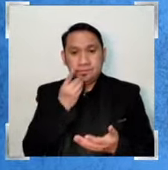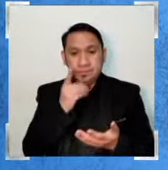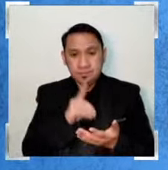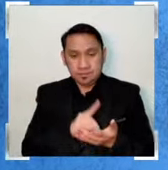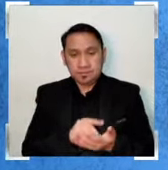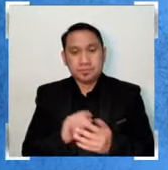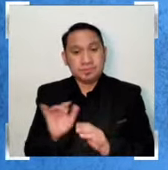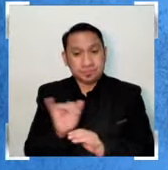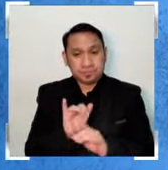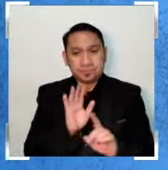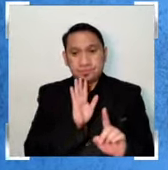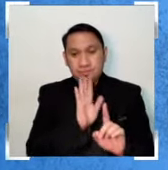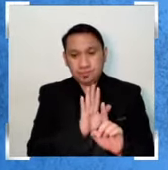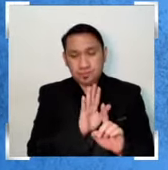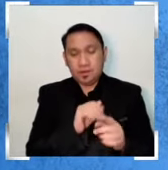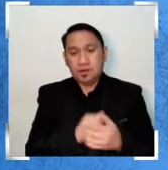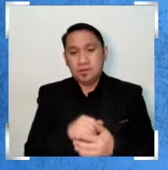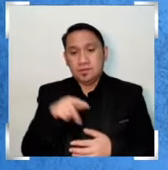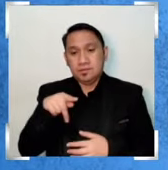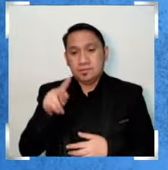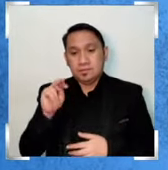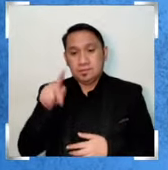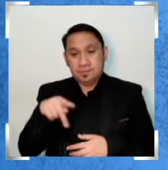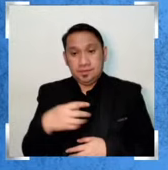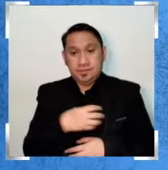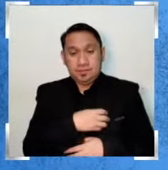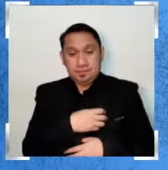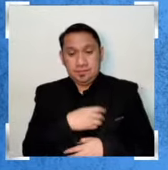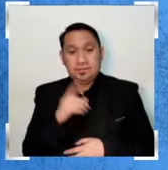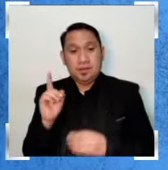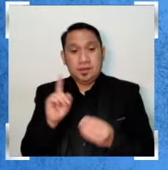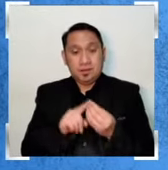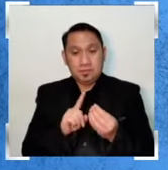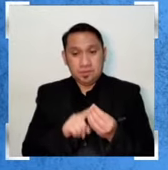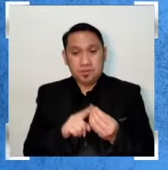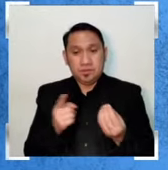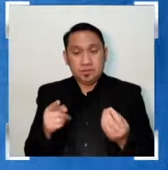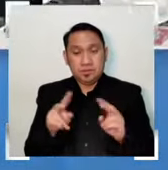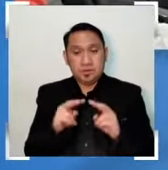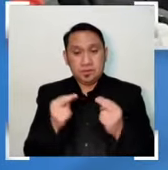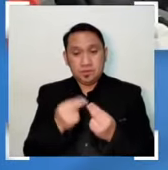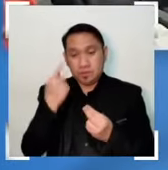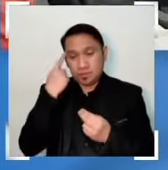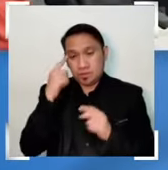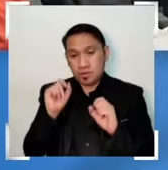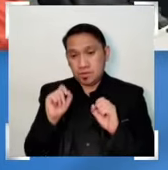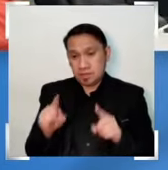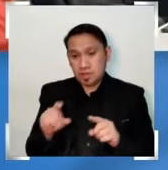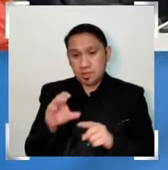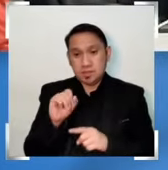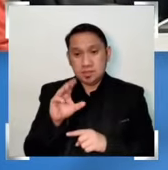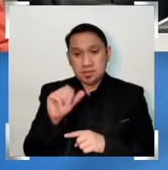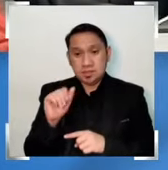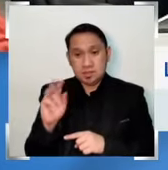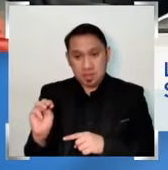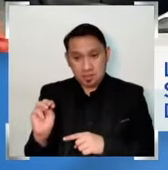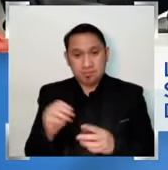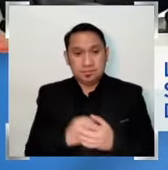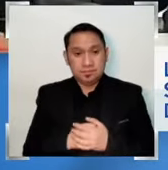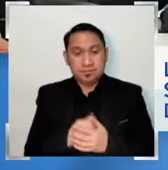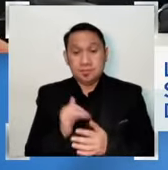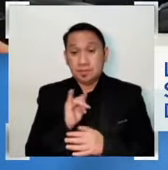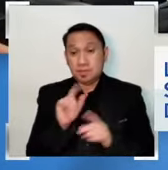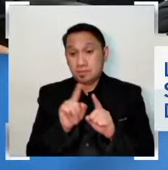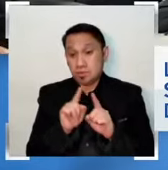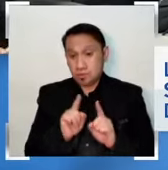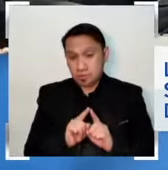ang hinahanap ng PNP na umano'y nasa likod ng possession for sale scam. Bukod yan, Nabiktima rin umano ng suspect